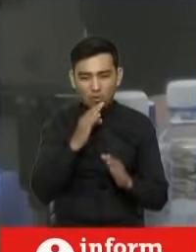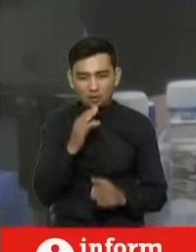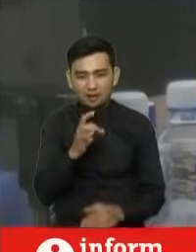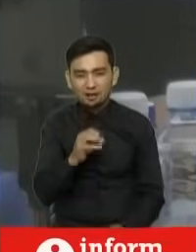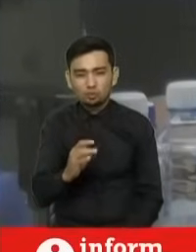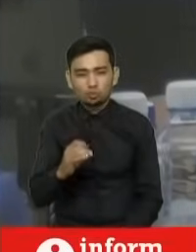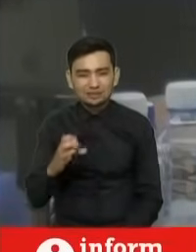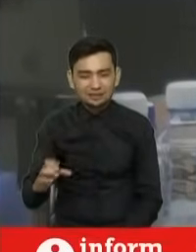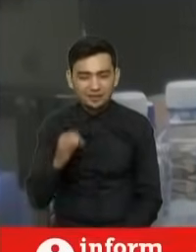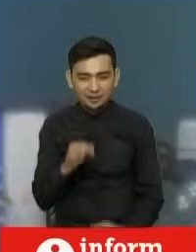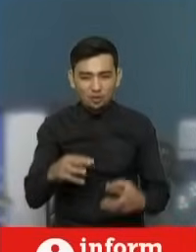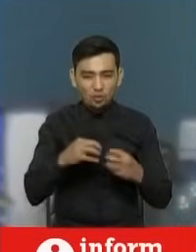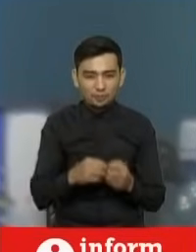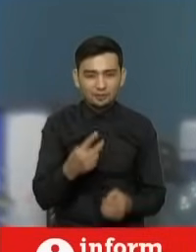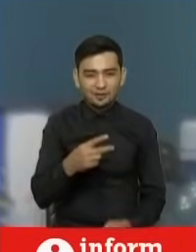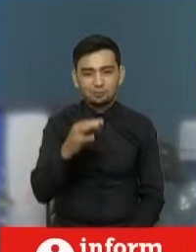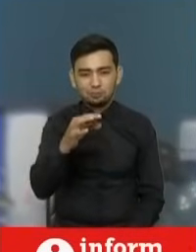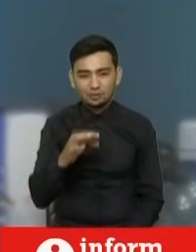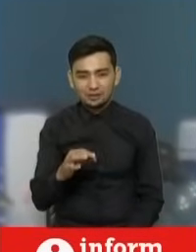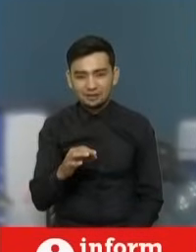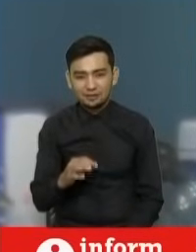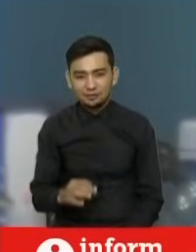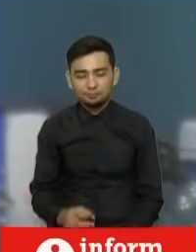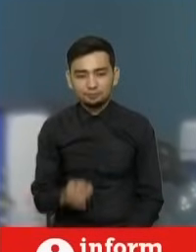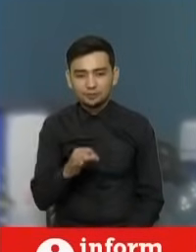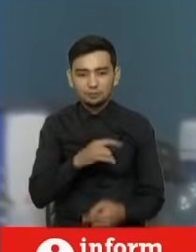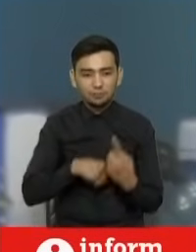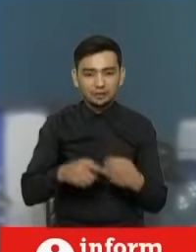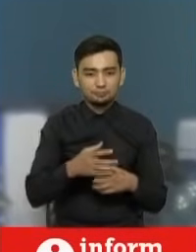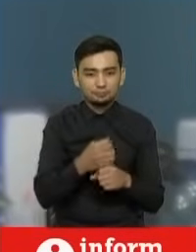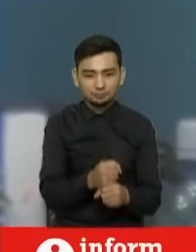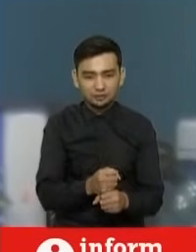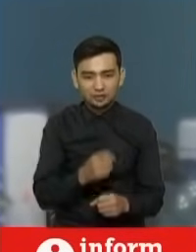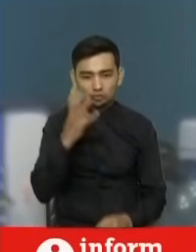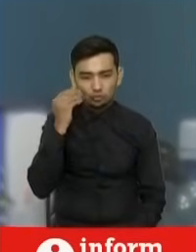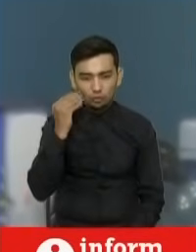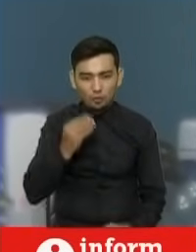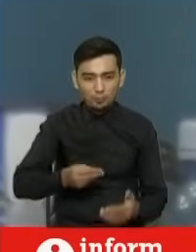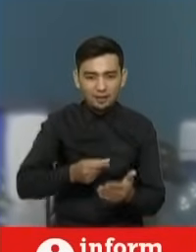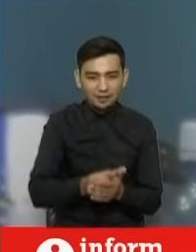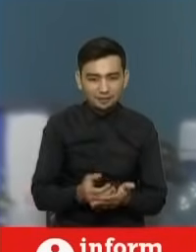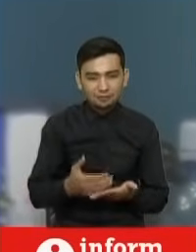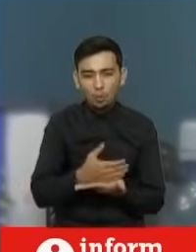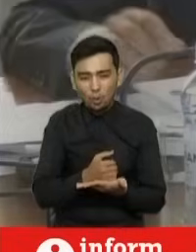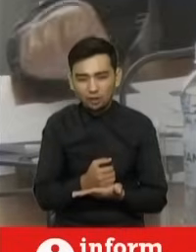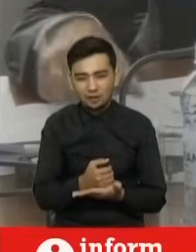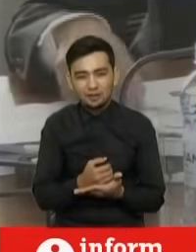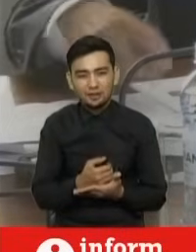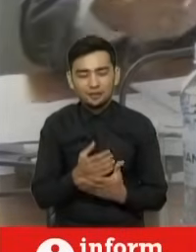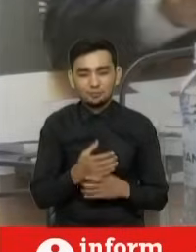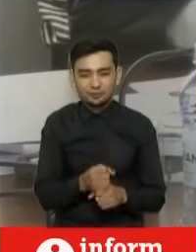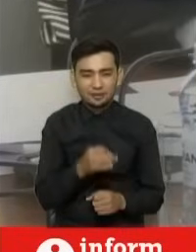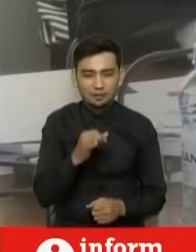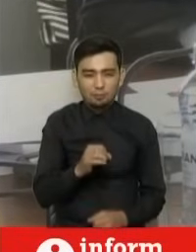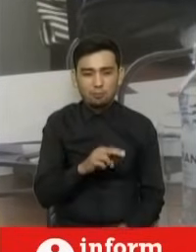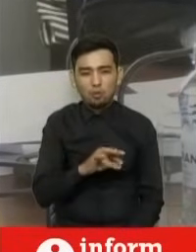целом порядка 20% мы сокращаем количество плат, сборов,